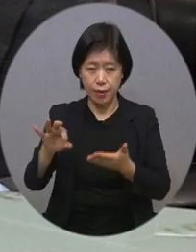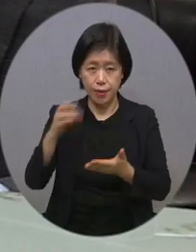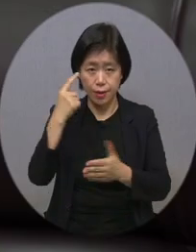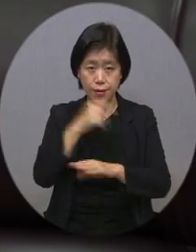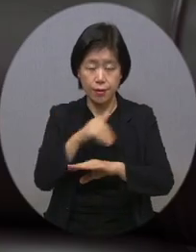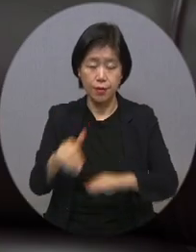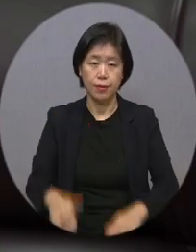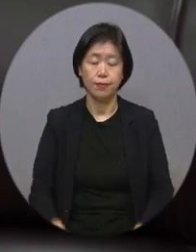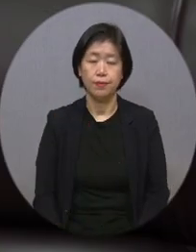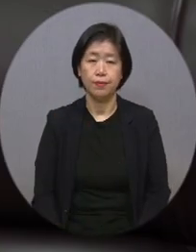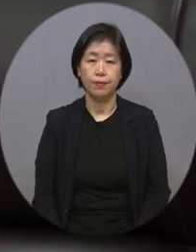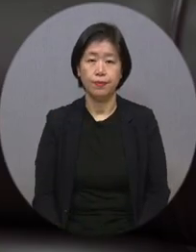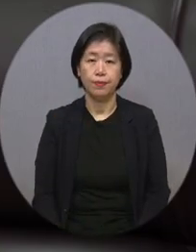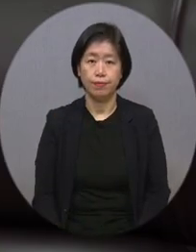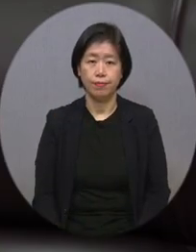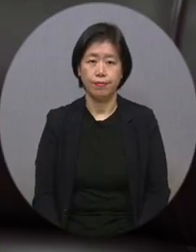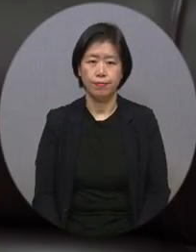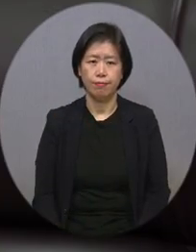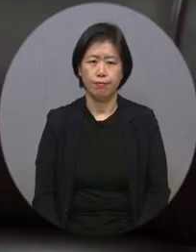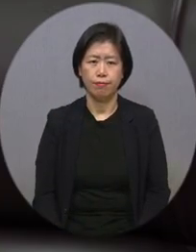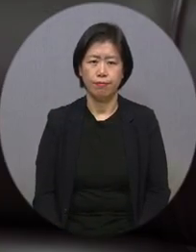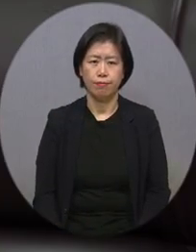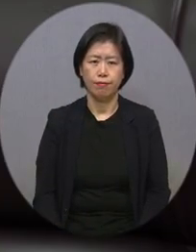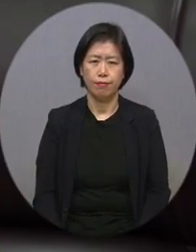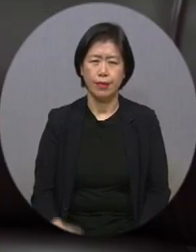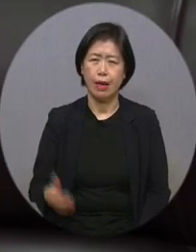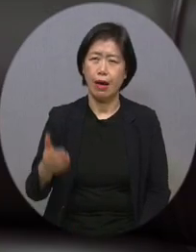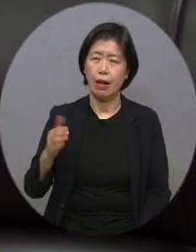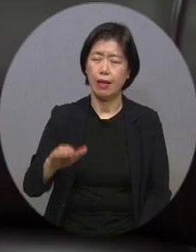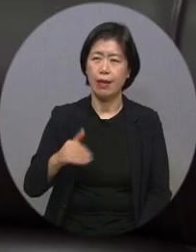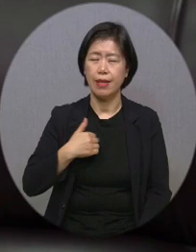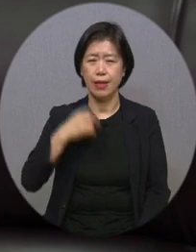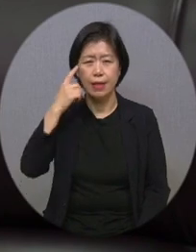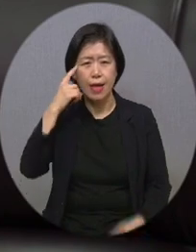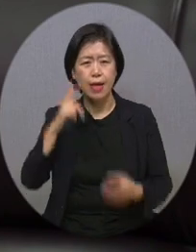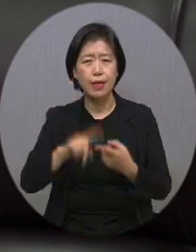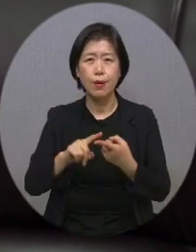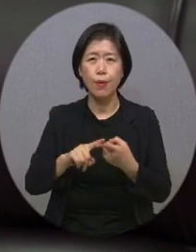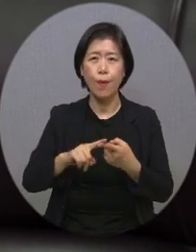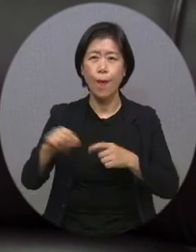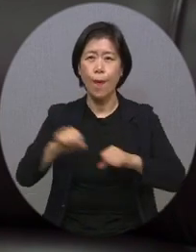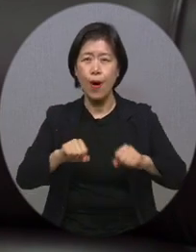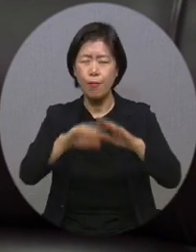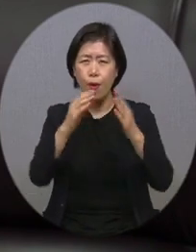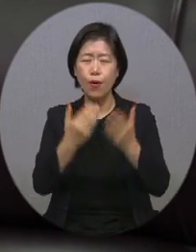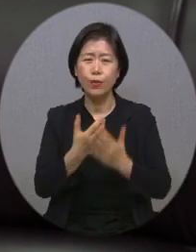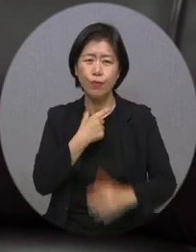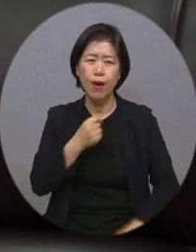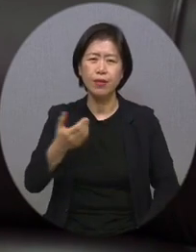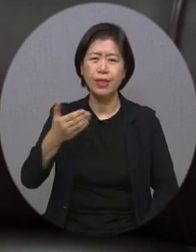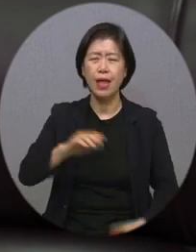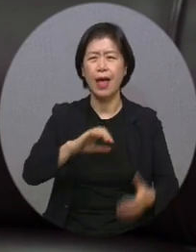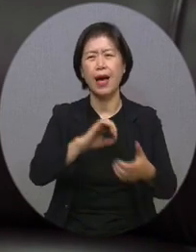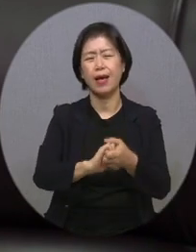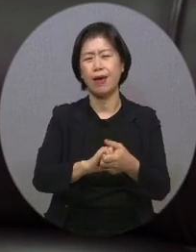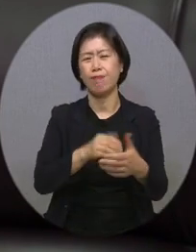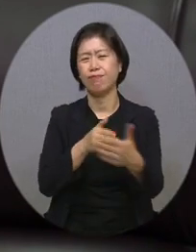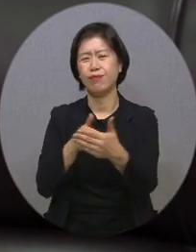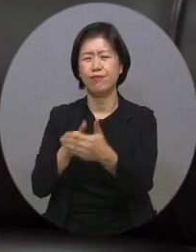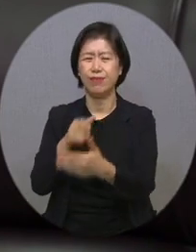여러 가지 한계가 있어가지고 네네. 욕심은 많은데 다 못해서 우리 시민들한테 좀 미안하게 생각해요.